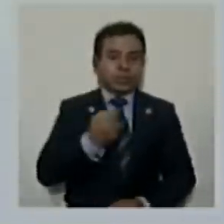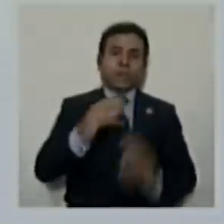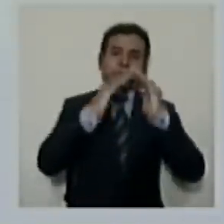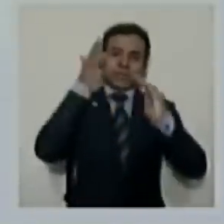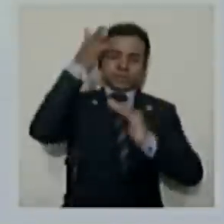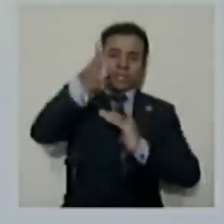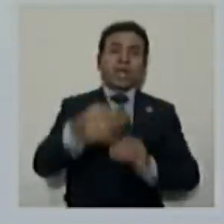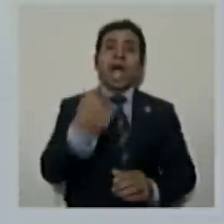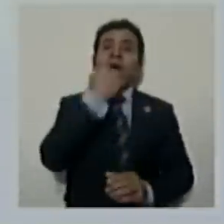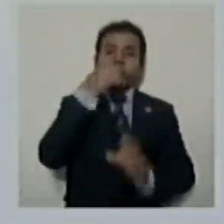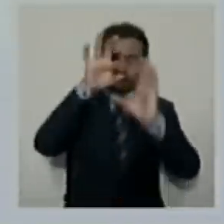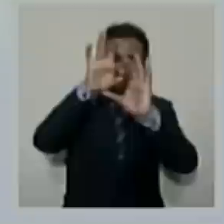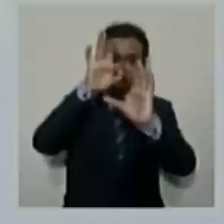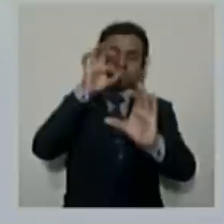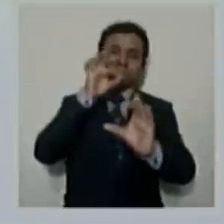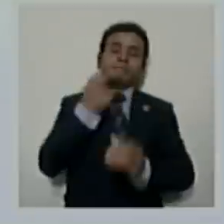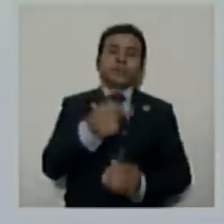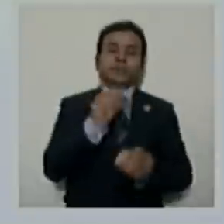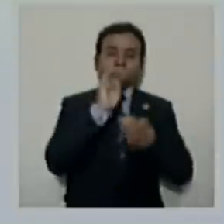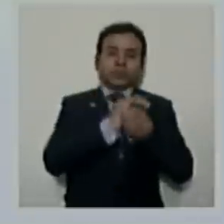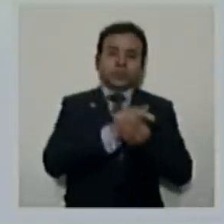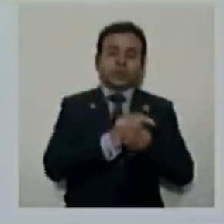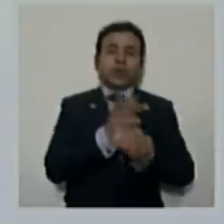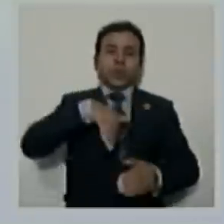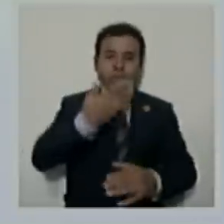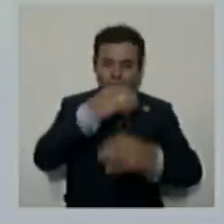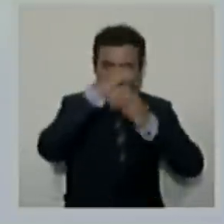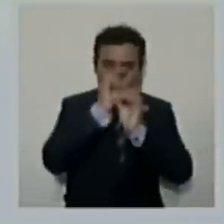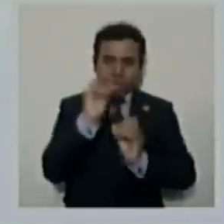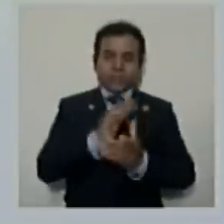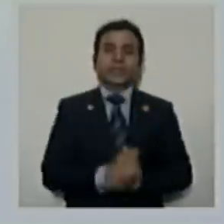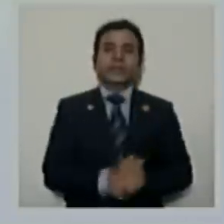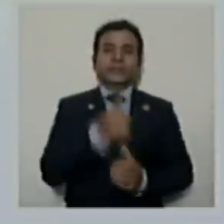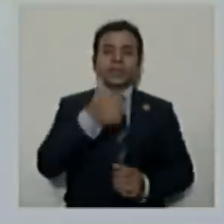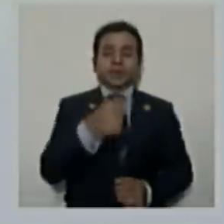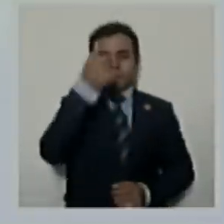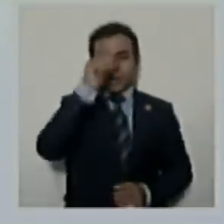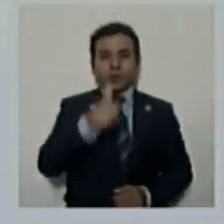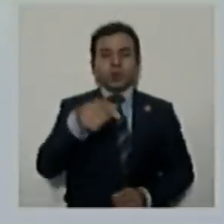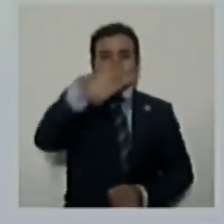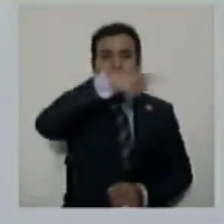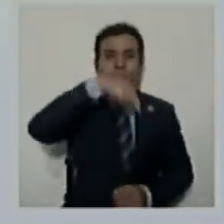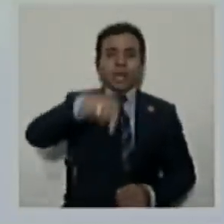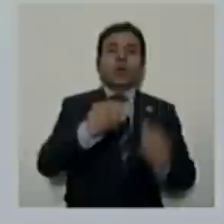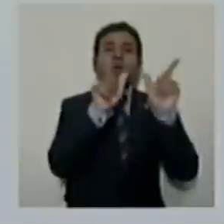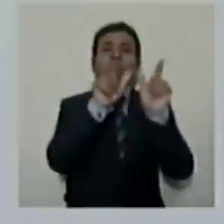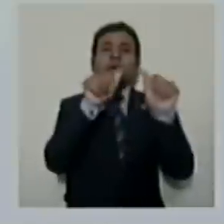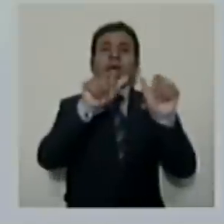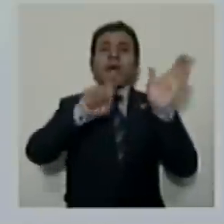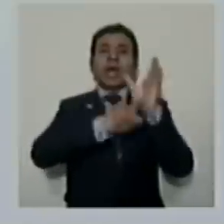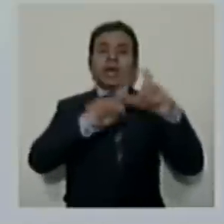বাড়ি যে স্বাস্থ্য নমুনা সংগ্রহ এটা অব্যাহত আছে। তবে এখানে একটু উল্লেখ করতে চাই যে আমাদের এর সাথে